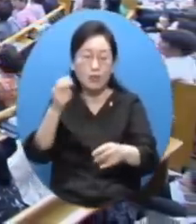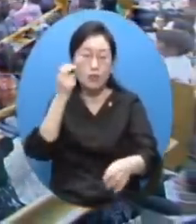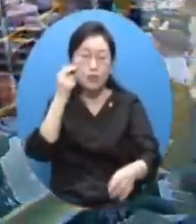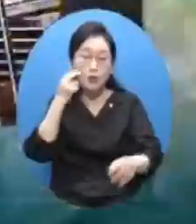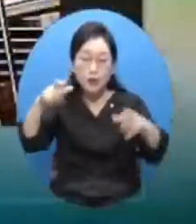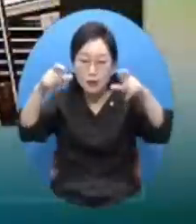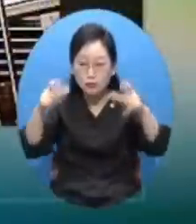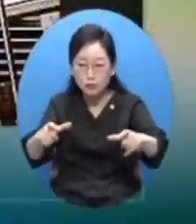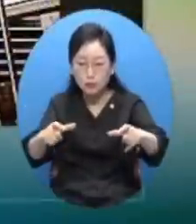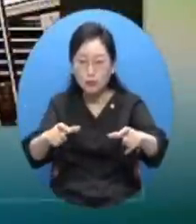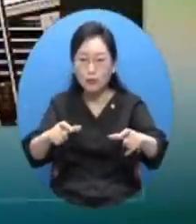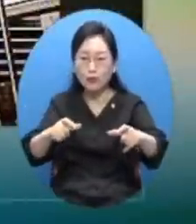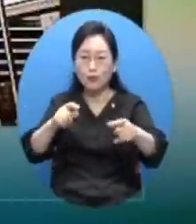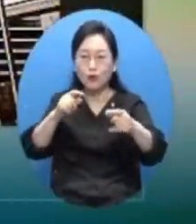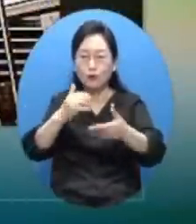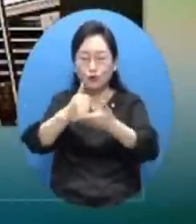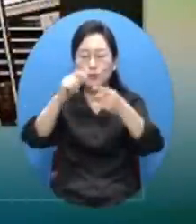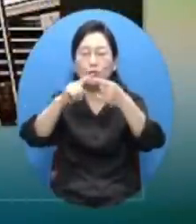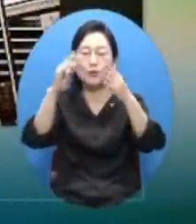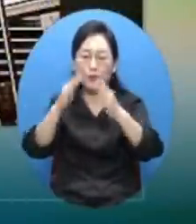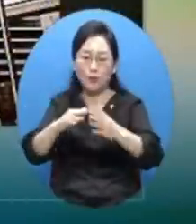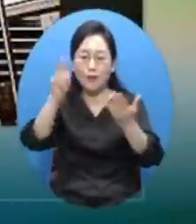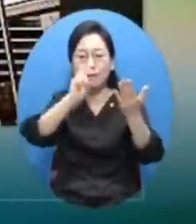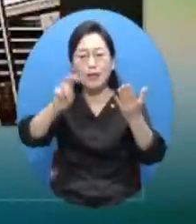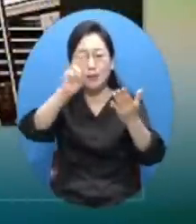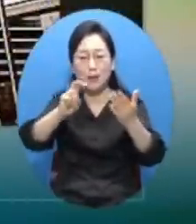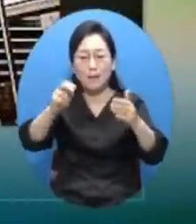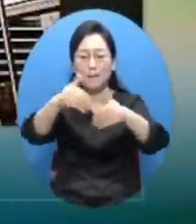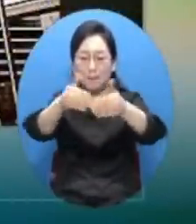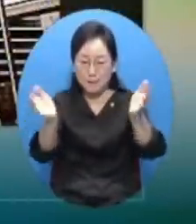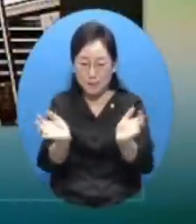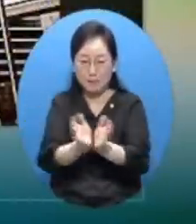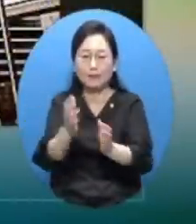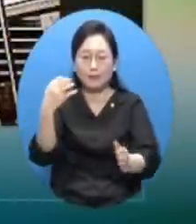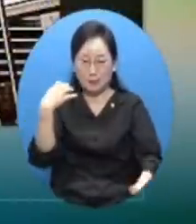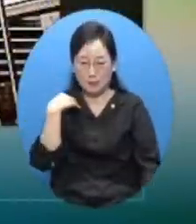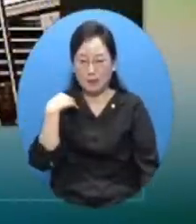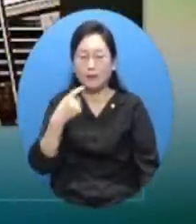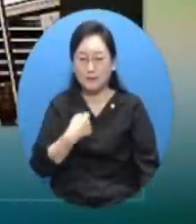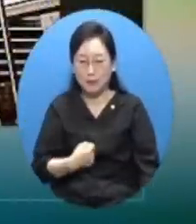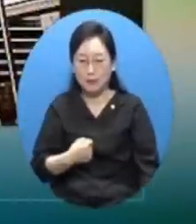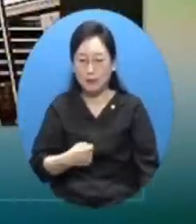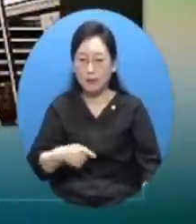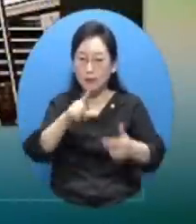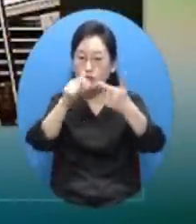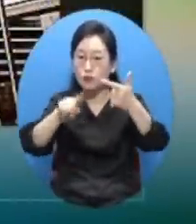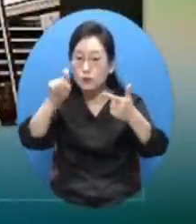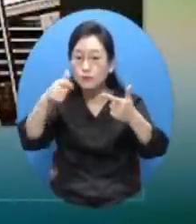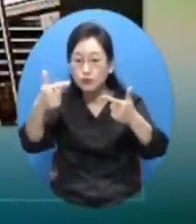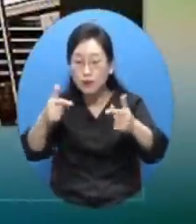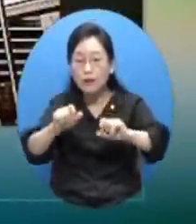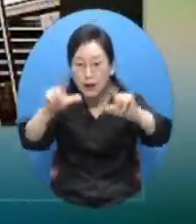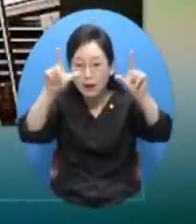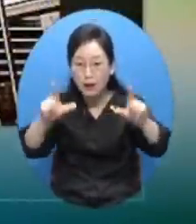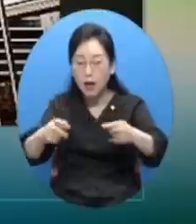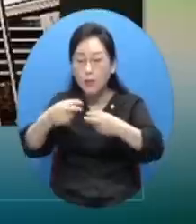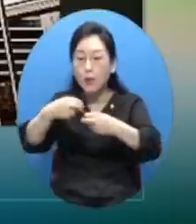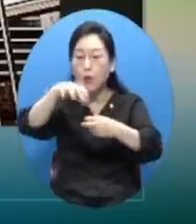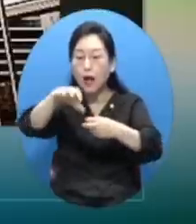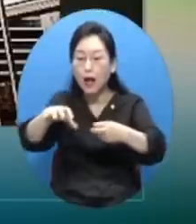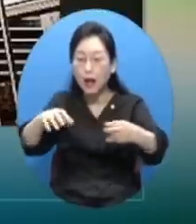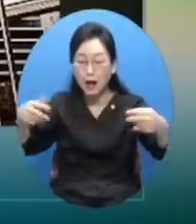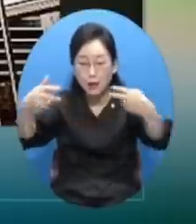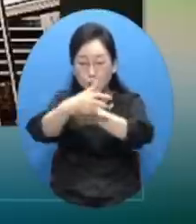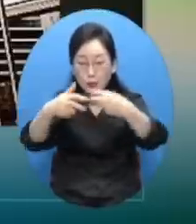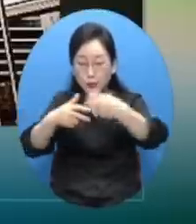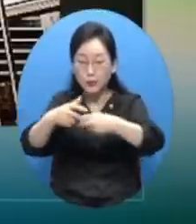성가대 새벽반에 일원으로 나와서 찬양을 담당하고, 그런데 지난 6월 16일 병원 앞 아파트 교차로에서